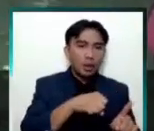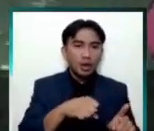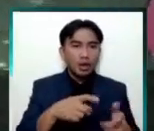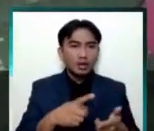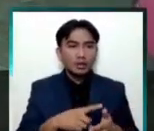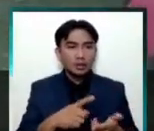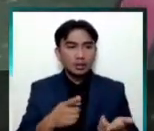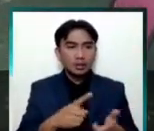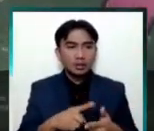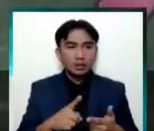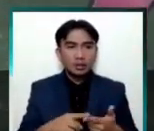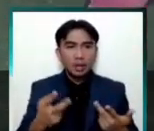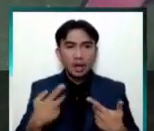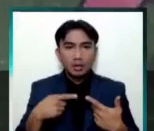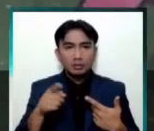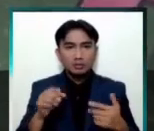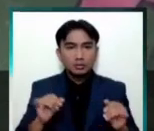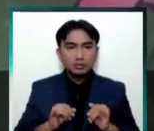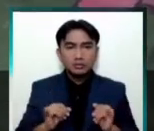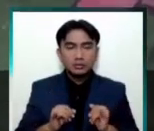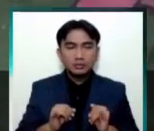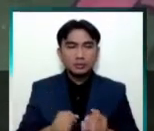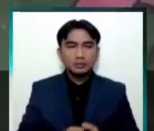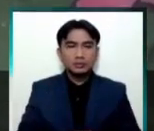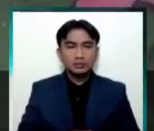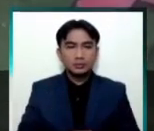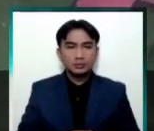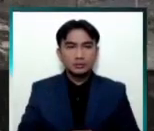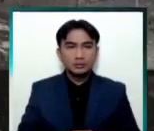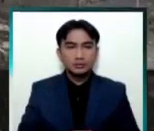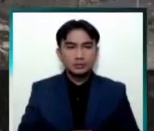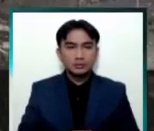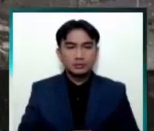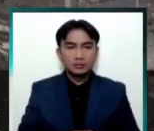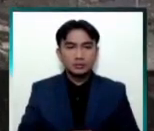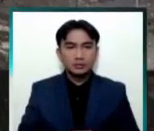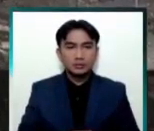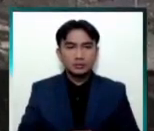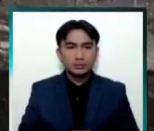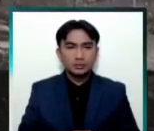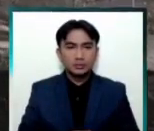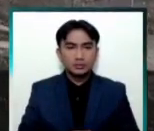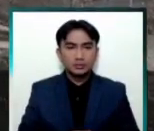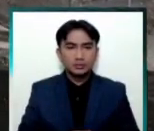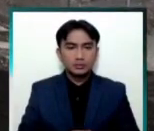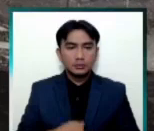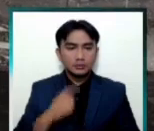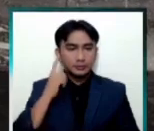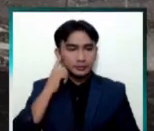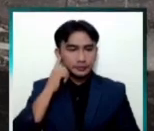mga hailstone na aabot sa 4 pulgada ang pinakamalaki ang naranasan o pinakamalalang naranasan sa